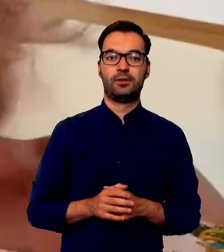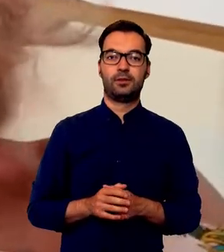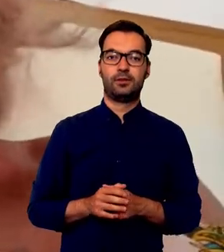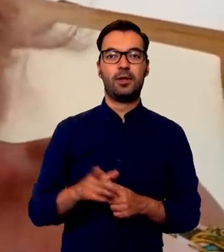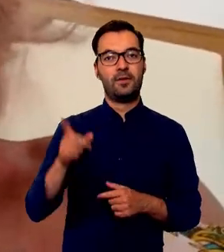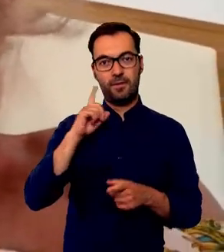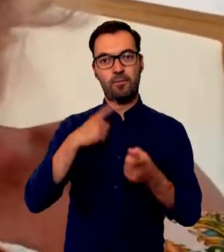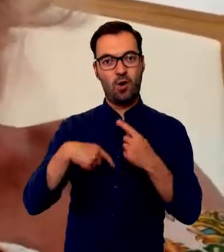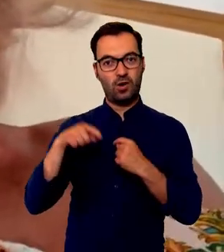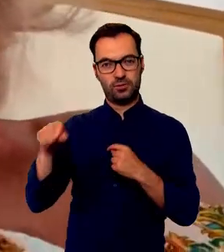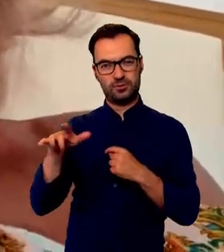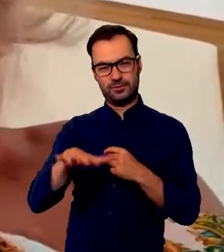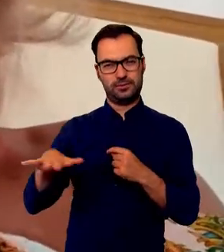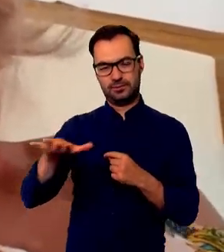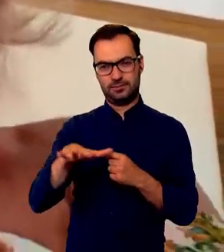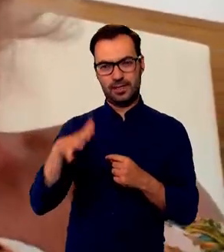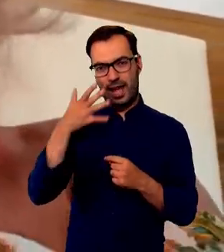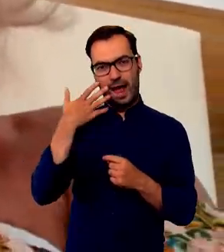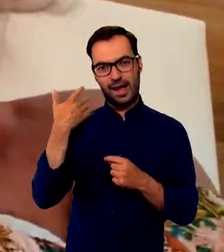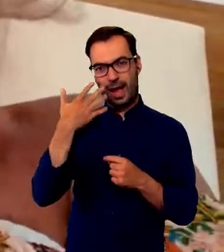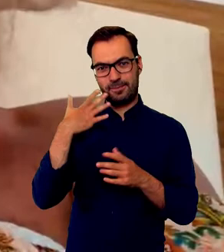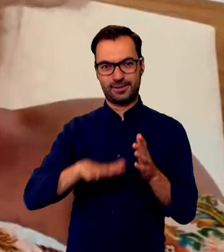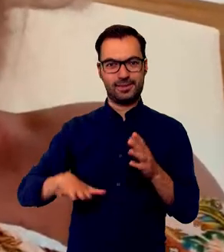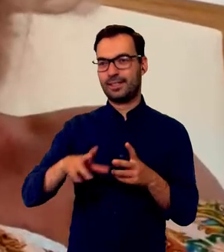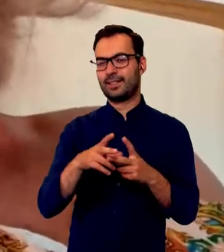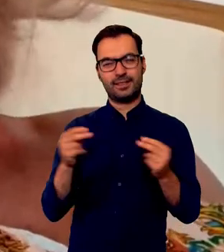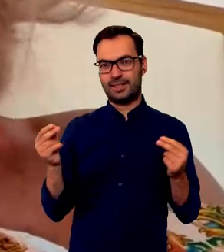nie do końca, no nie do końca. To im się